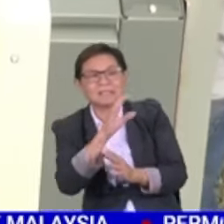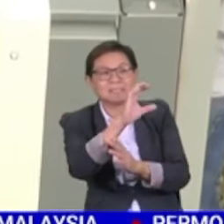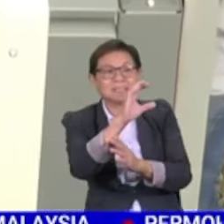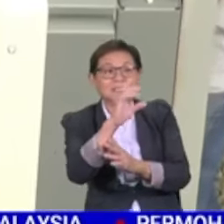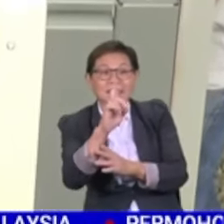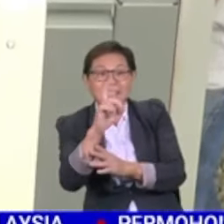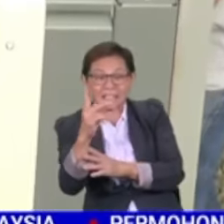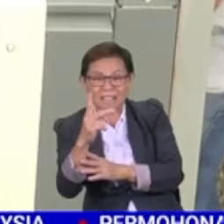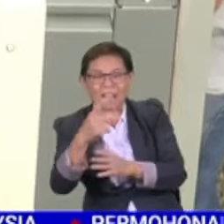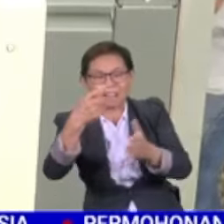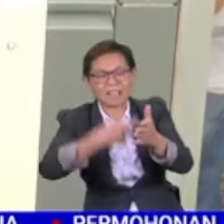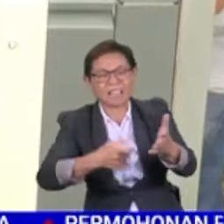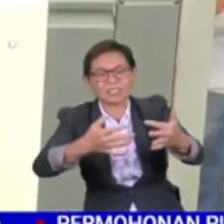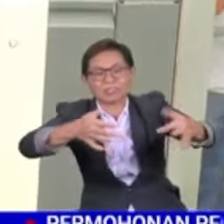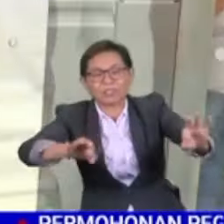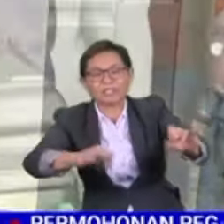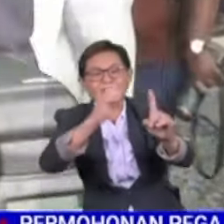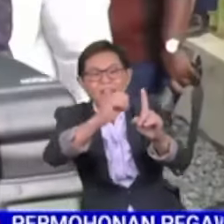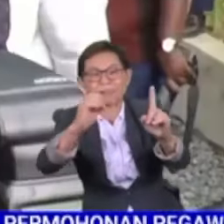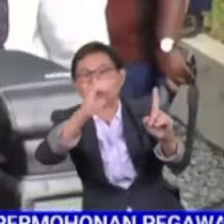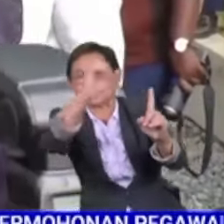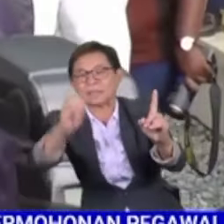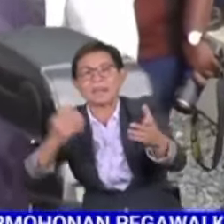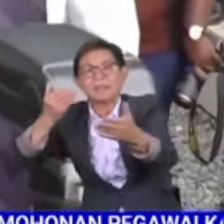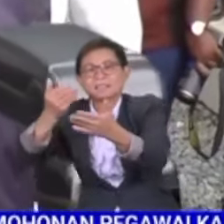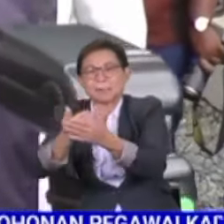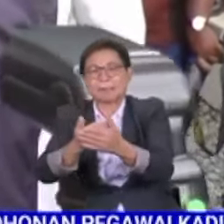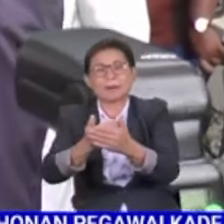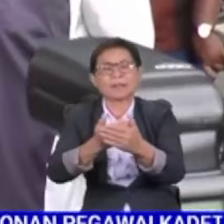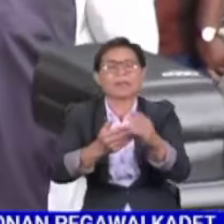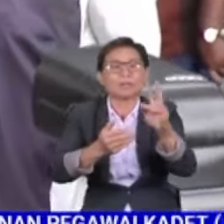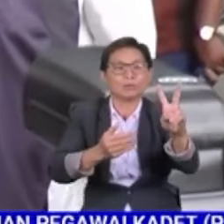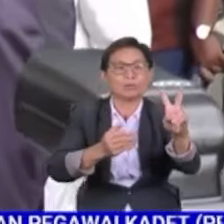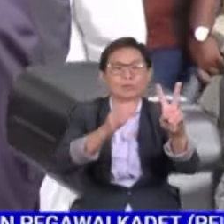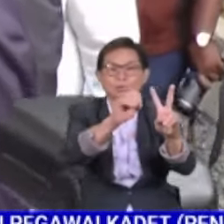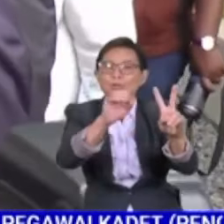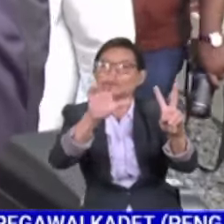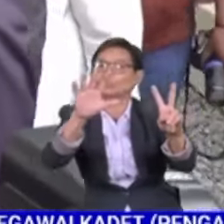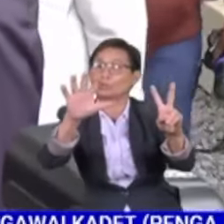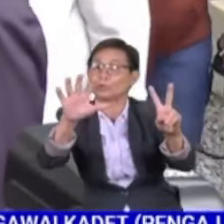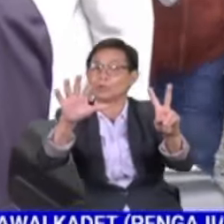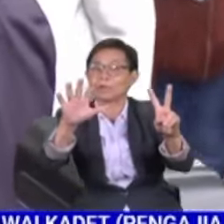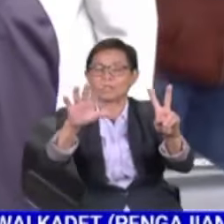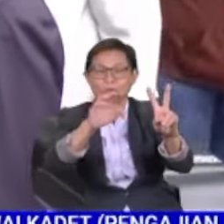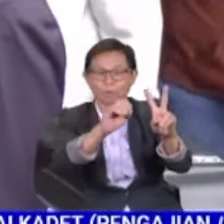mendapat pengecualian duti 100% sehingga akhir 2025.